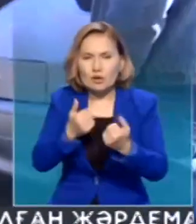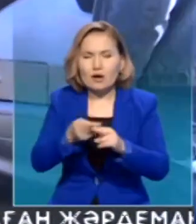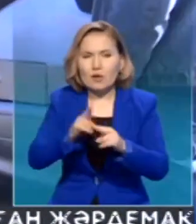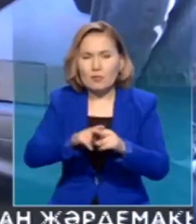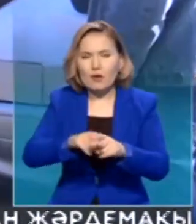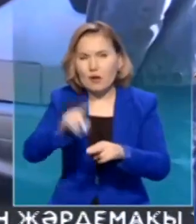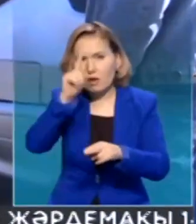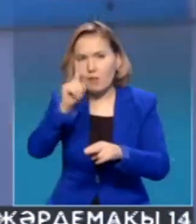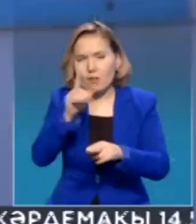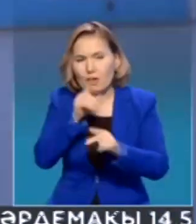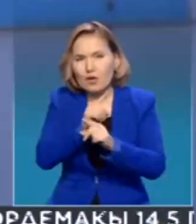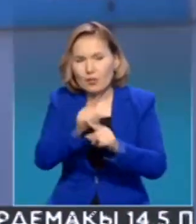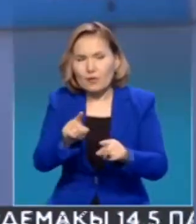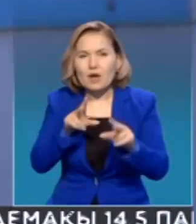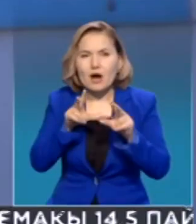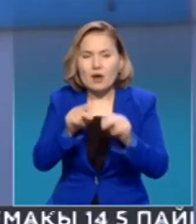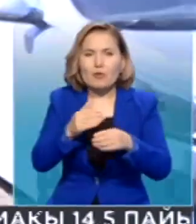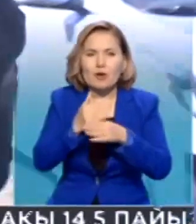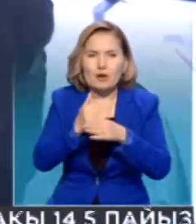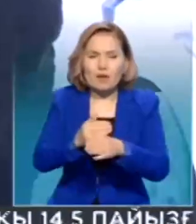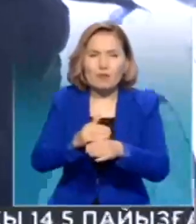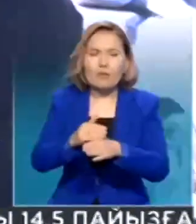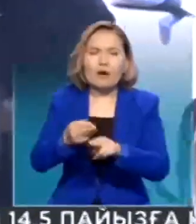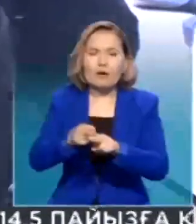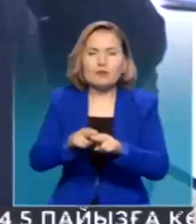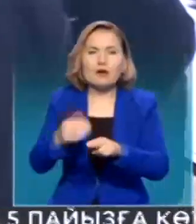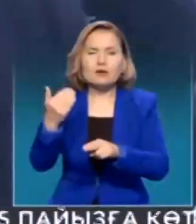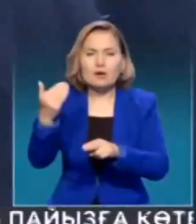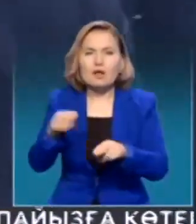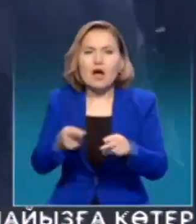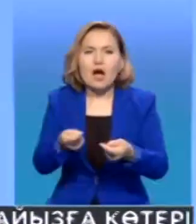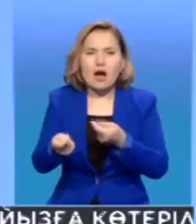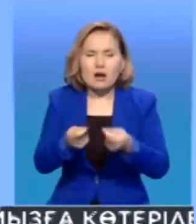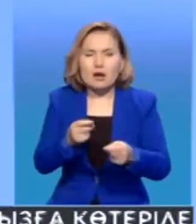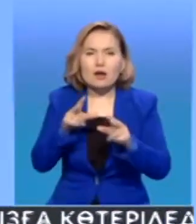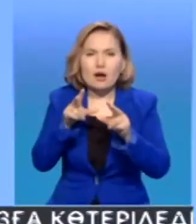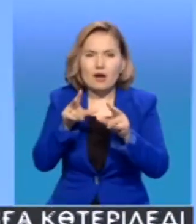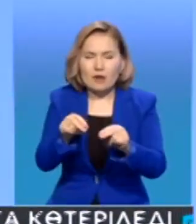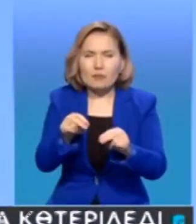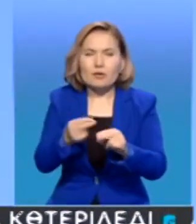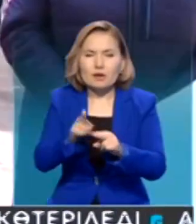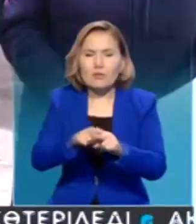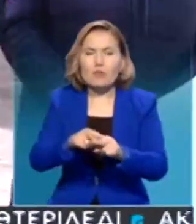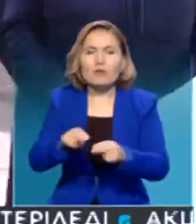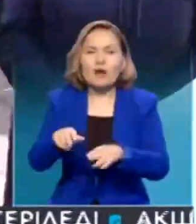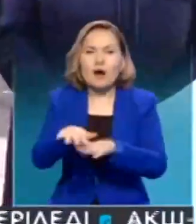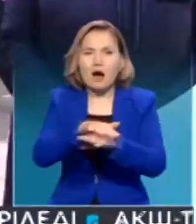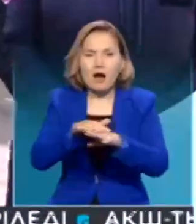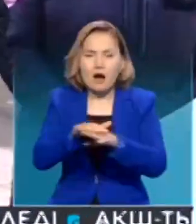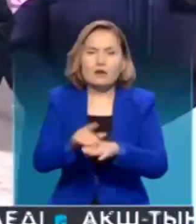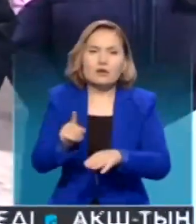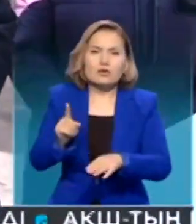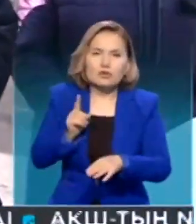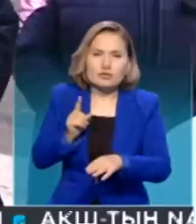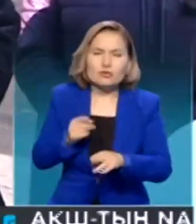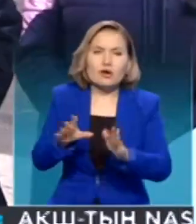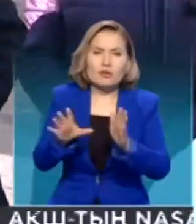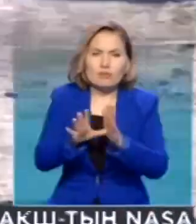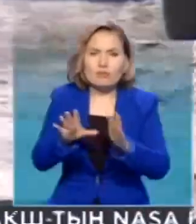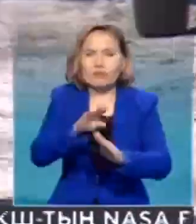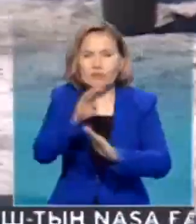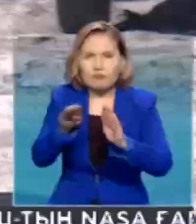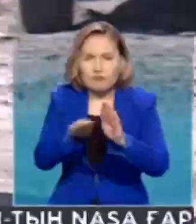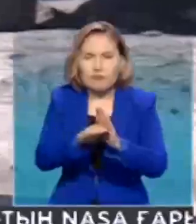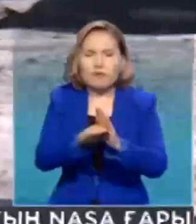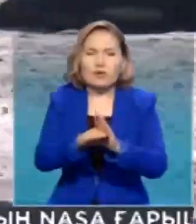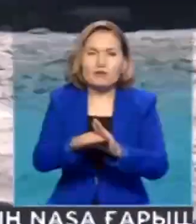айдың ішінде шешілмек. Әкімдік жұртты осылай деп сендіріп отыр. Ал тоқтың зардабын әбден тартып келген халықтың күтуден басқа амалы жоқ.